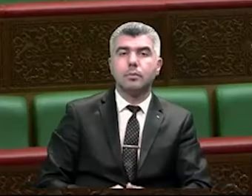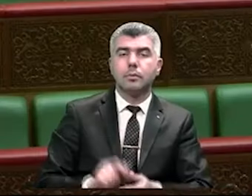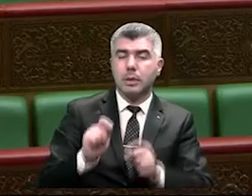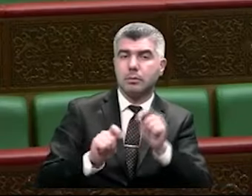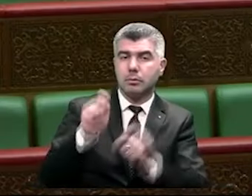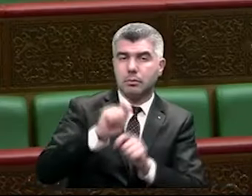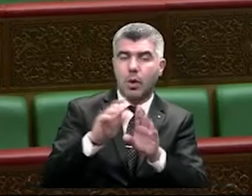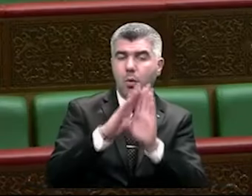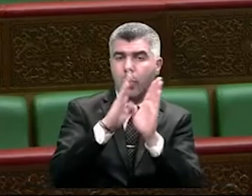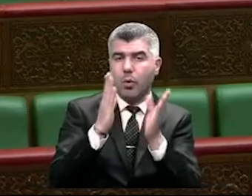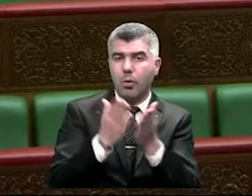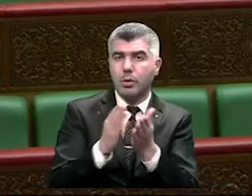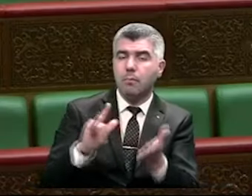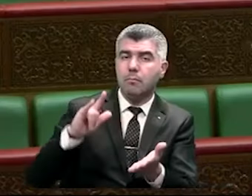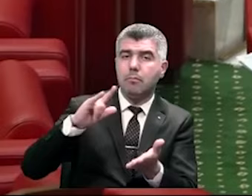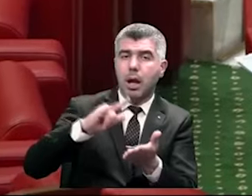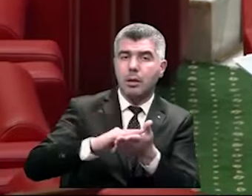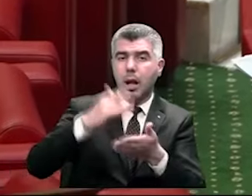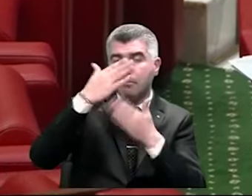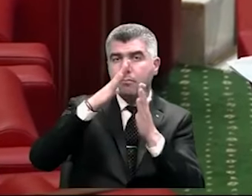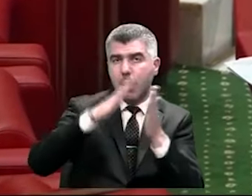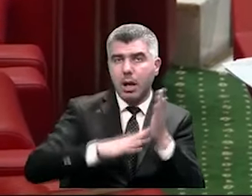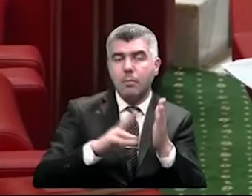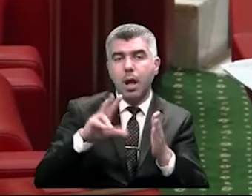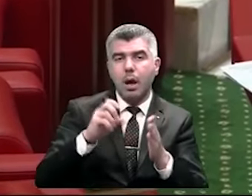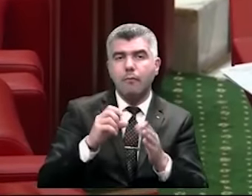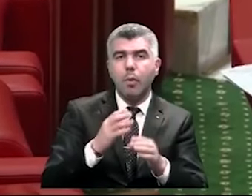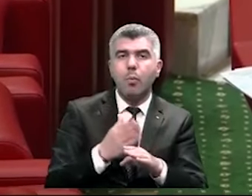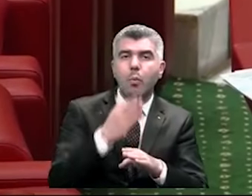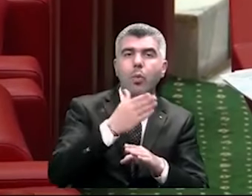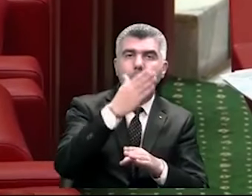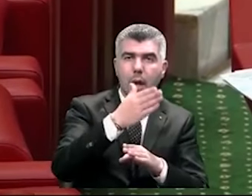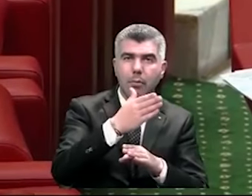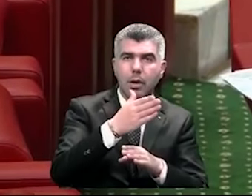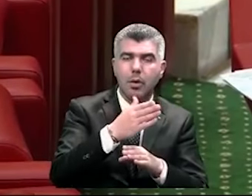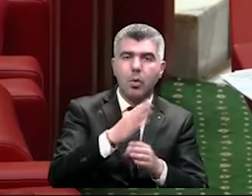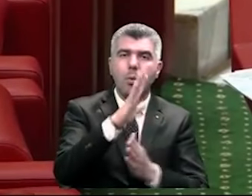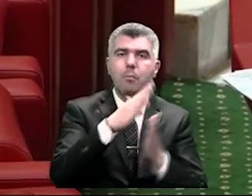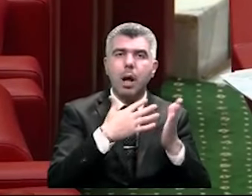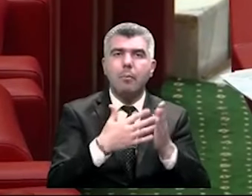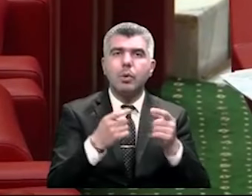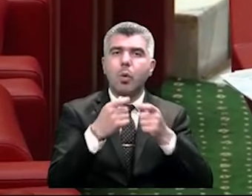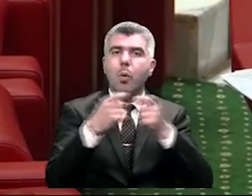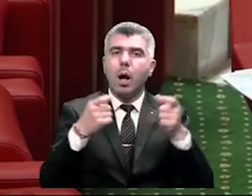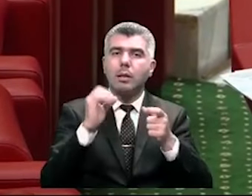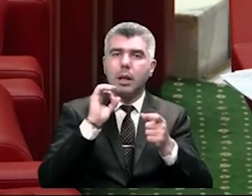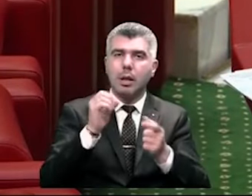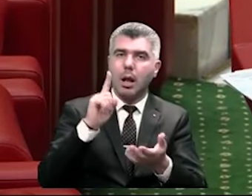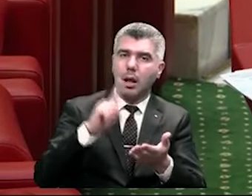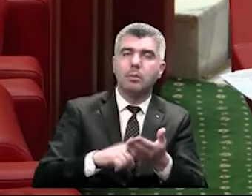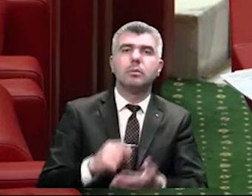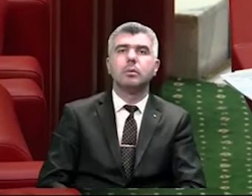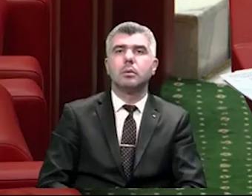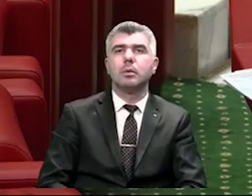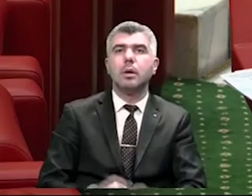شموليه ديال جميع المطارات المغربيه باش نعرفوا الحاج ديالها المستقبليه ونبرم التوسيعات ديالها اللي محتاجينها يعني انا